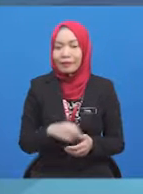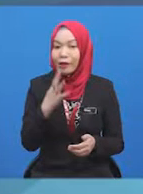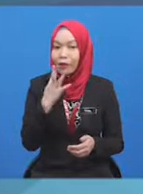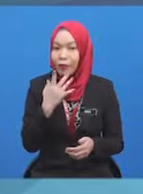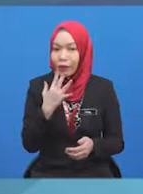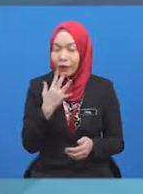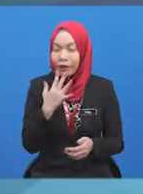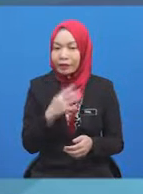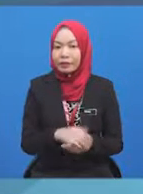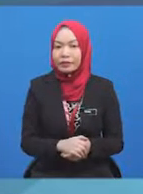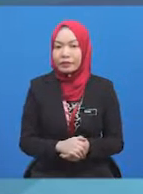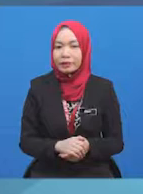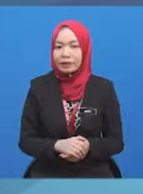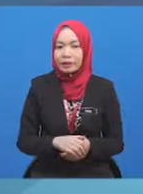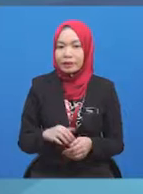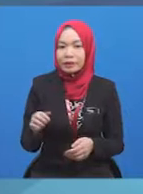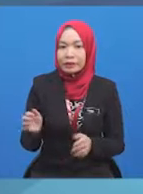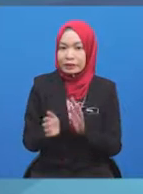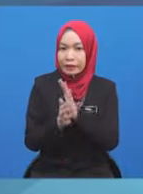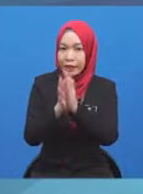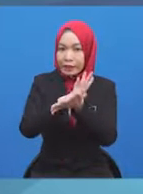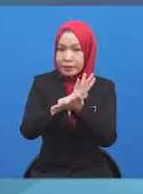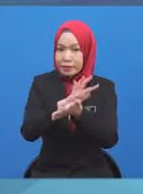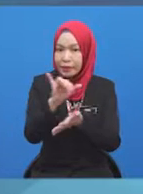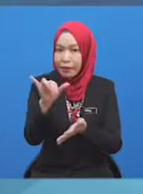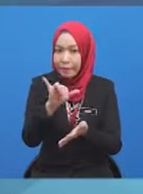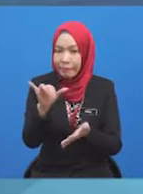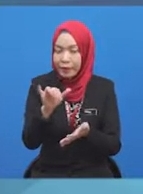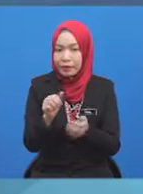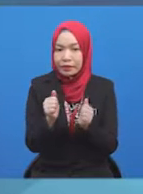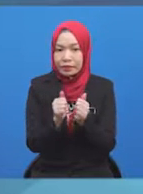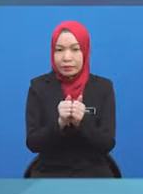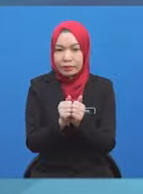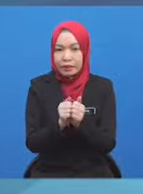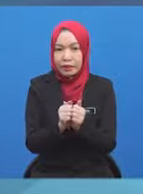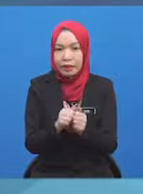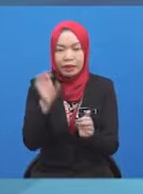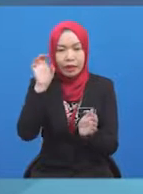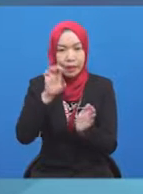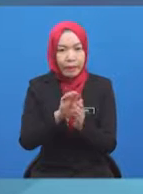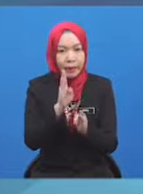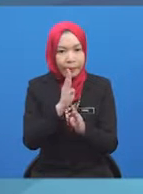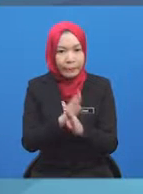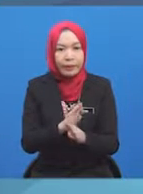Warna pada layer apple 1 menjadi warna seiras dengan imej asal apple.